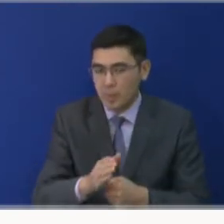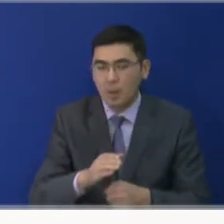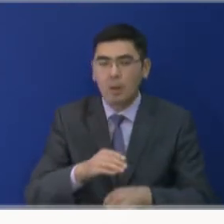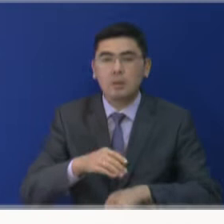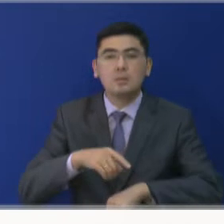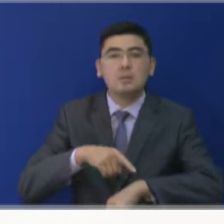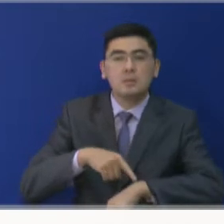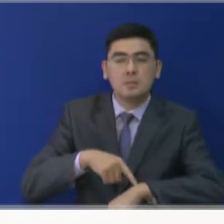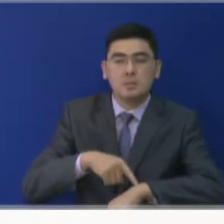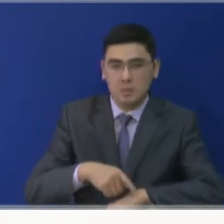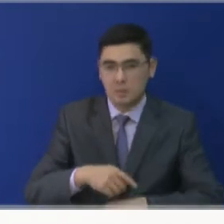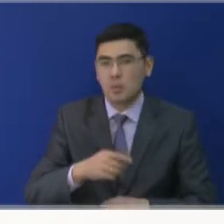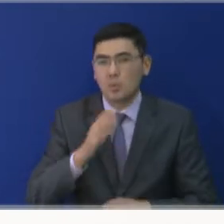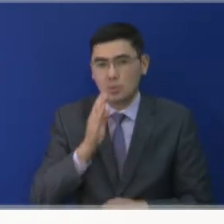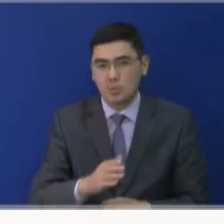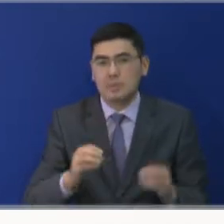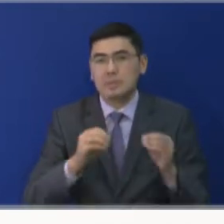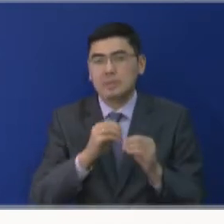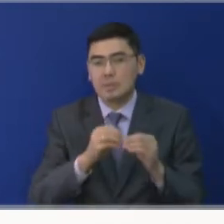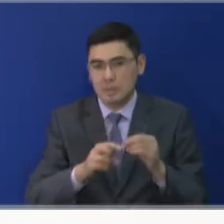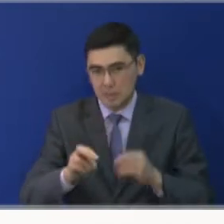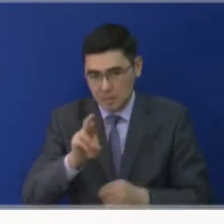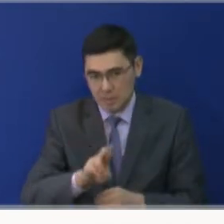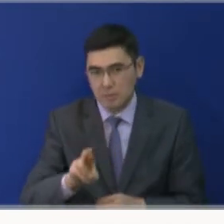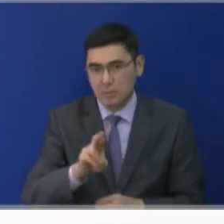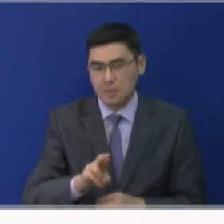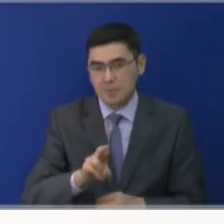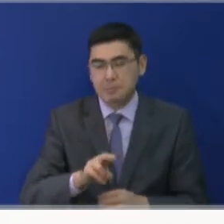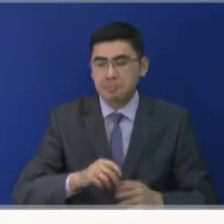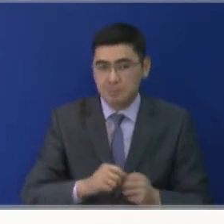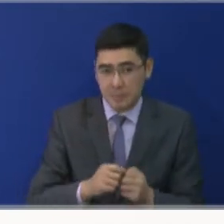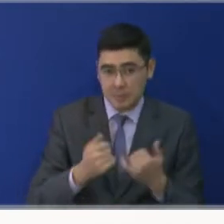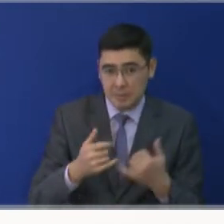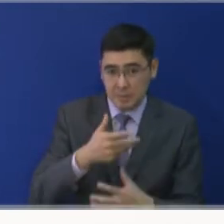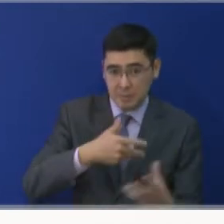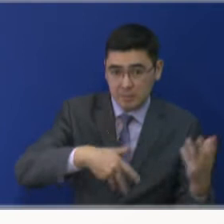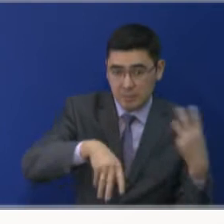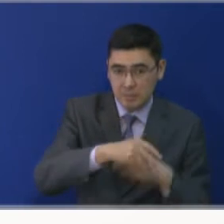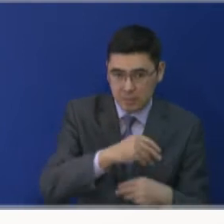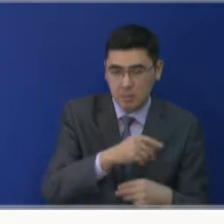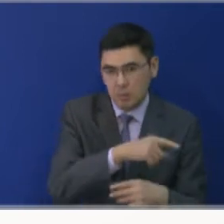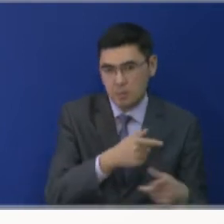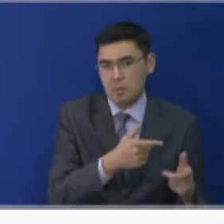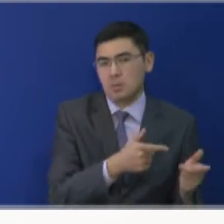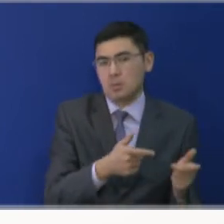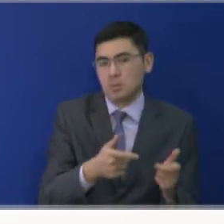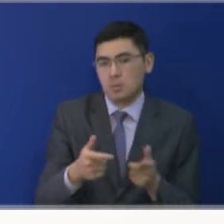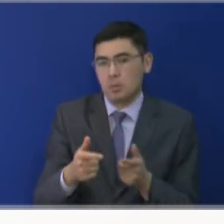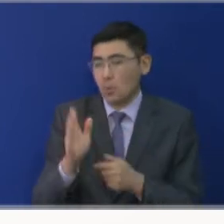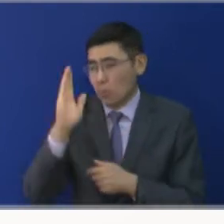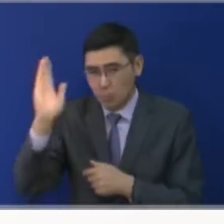2021 жылдың 10 қаңтарында өтеді. Барлық саяси партиялардың бұл сайлау науқанына қатысуға дайындалуына, сайлау